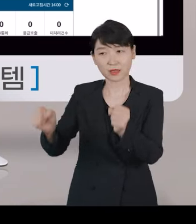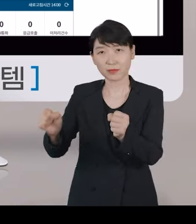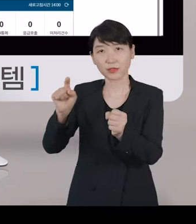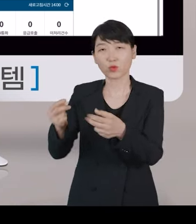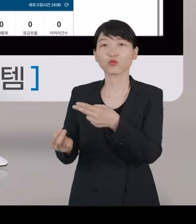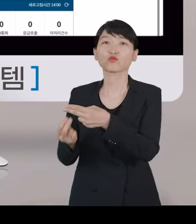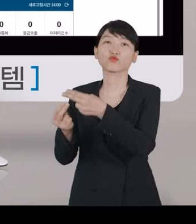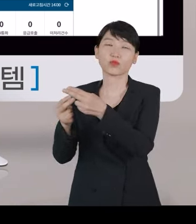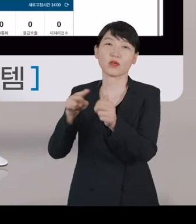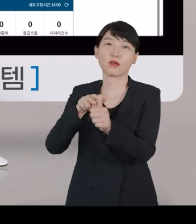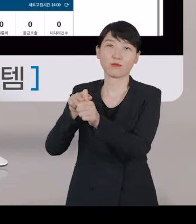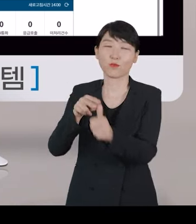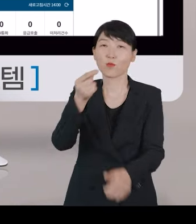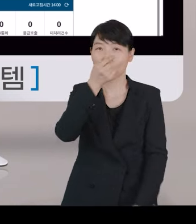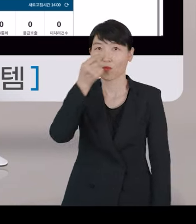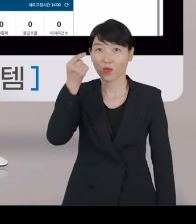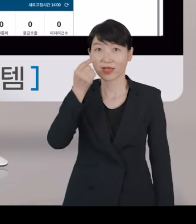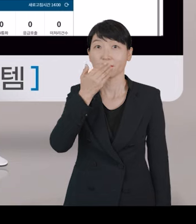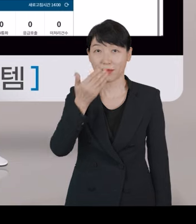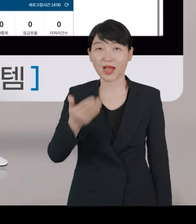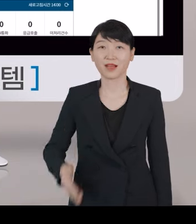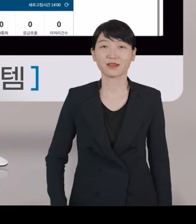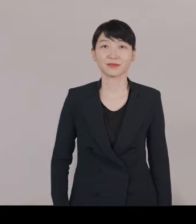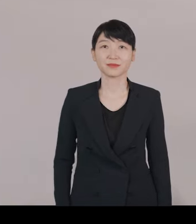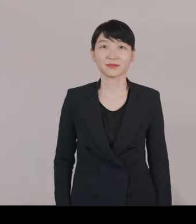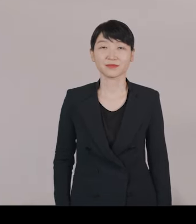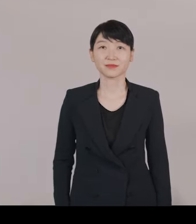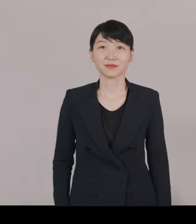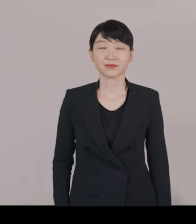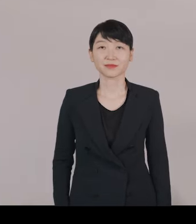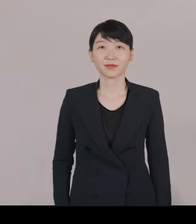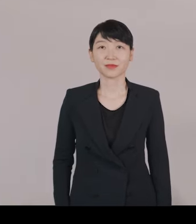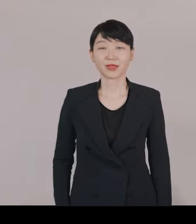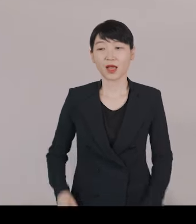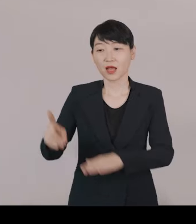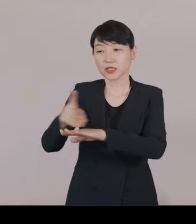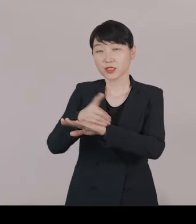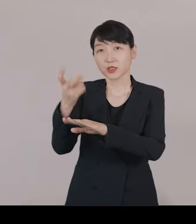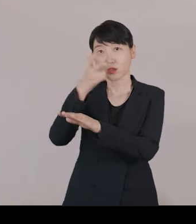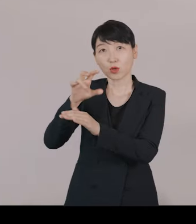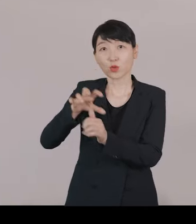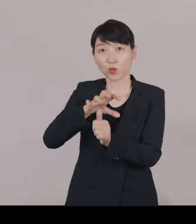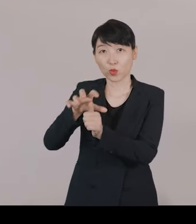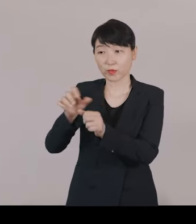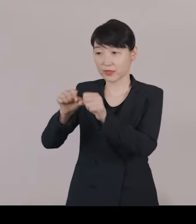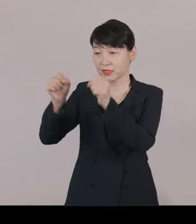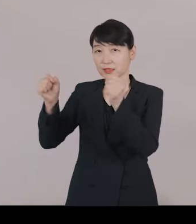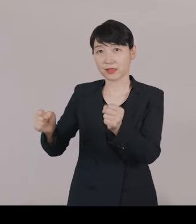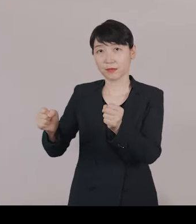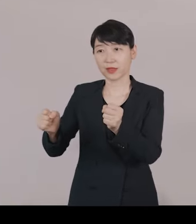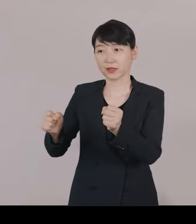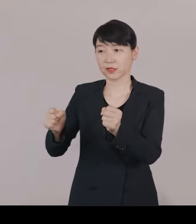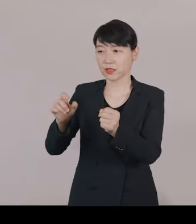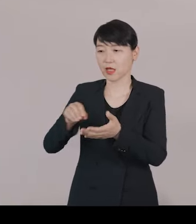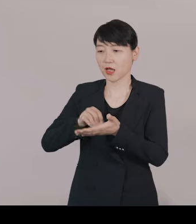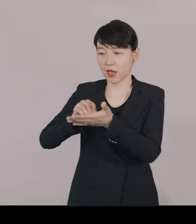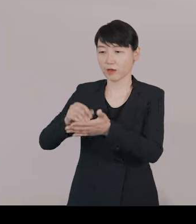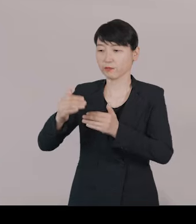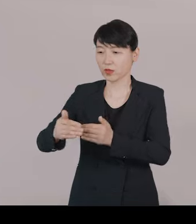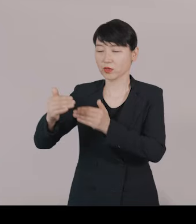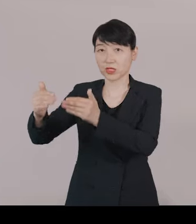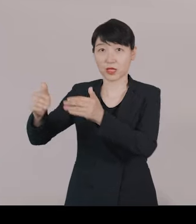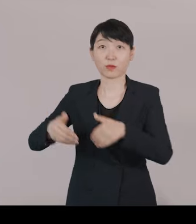시스템에서는 센서에 누적된 정보를 확인할 수 있습니다. 디지털 돌봄 시스템은 별도의 가입 절차를 거쳐